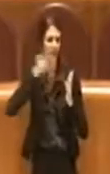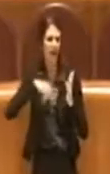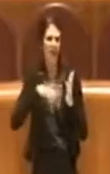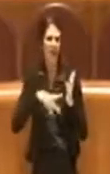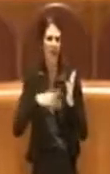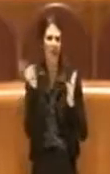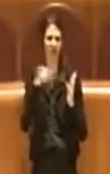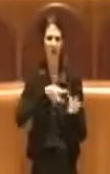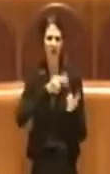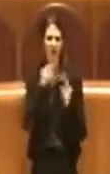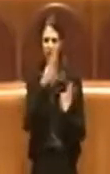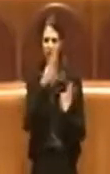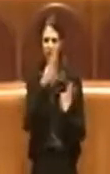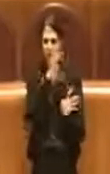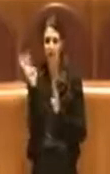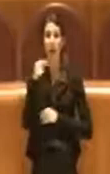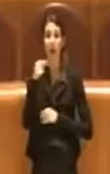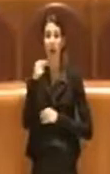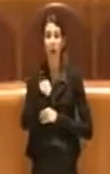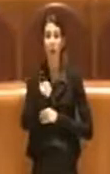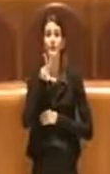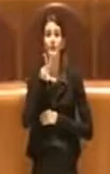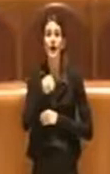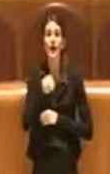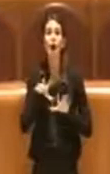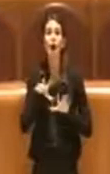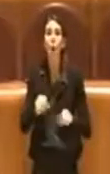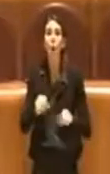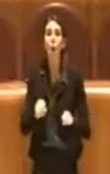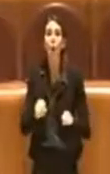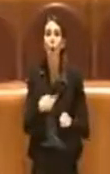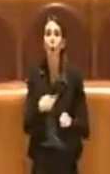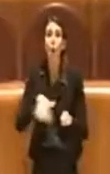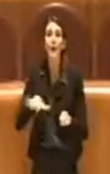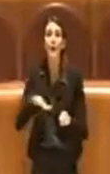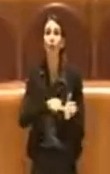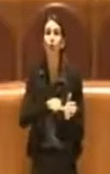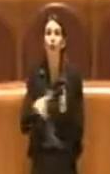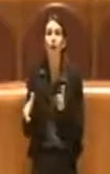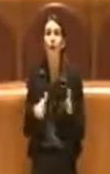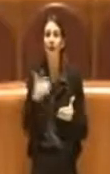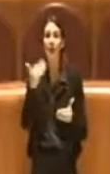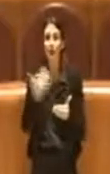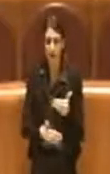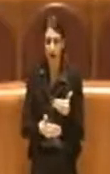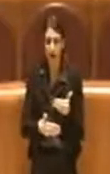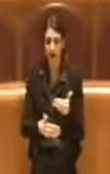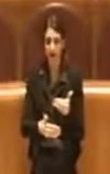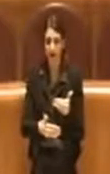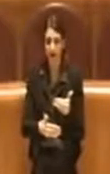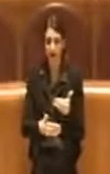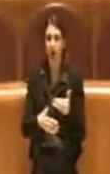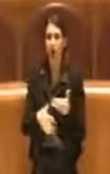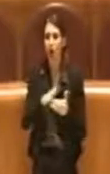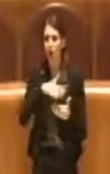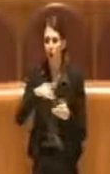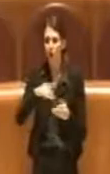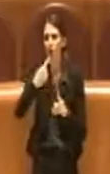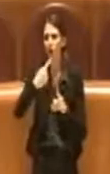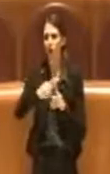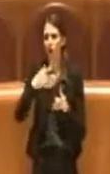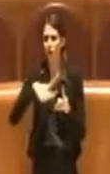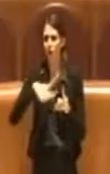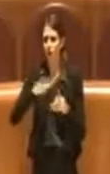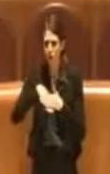parte importante. Parliamo di occupazioni temporanee, non di occupazioni permanenti di suolo e sottosuolo. Quindi è solo